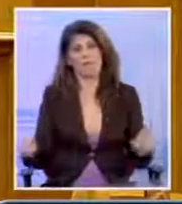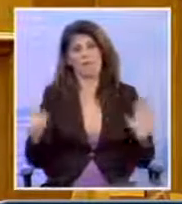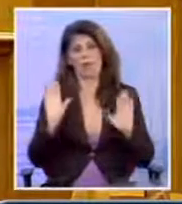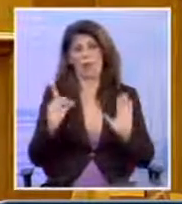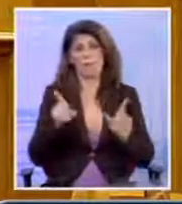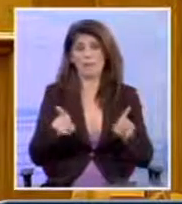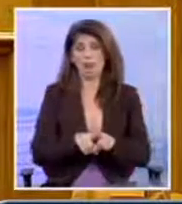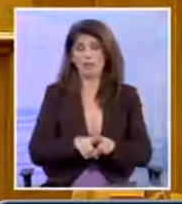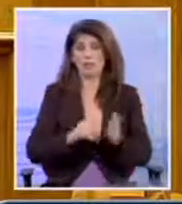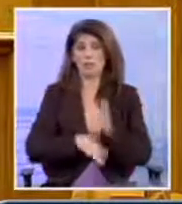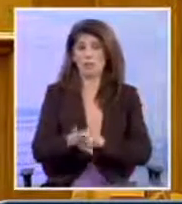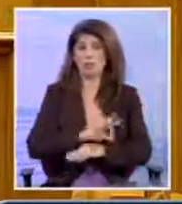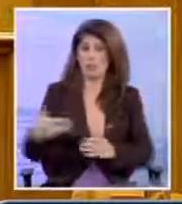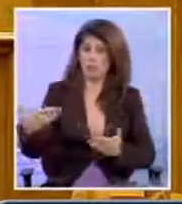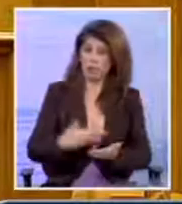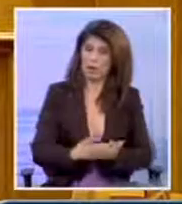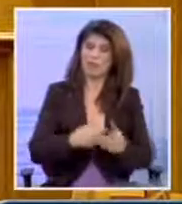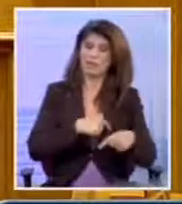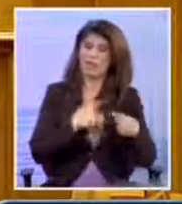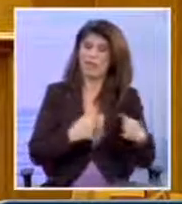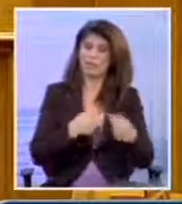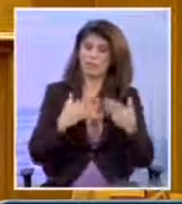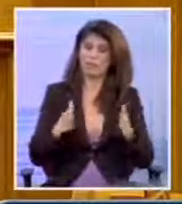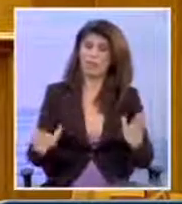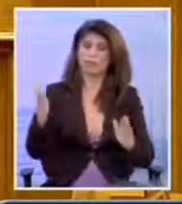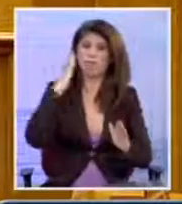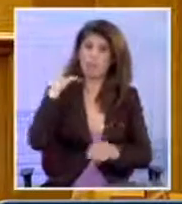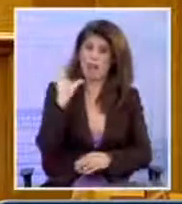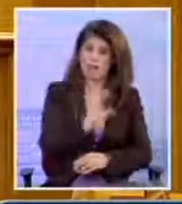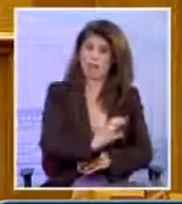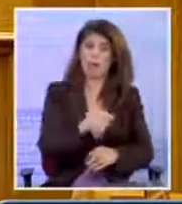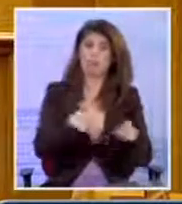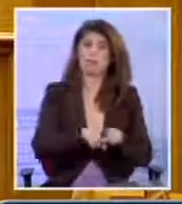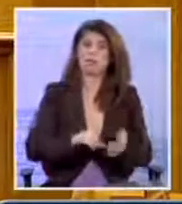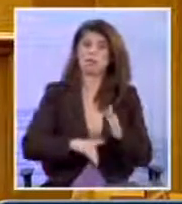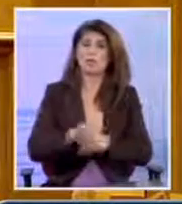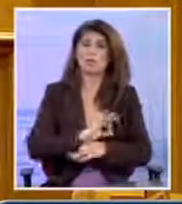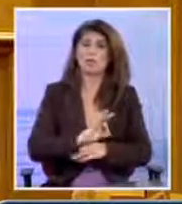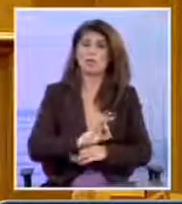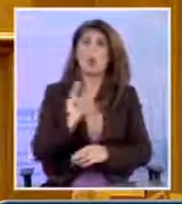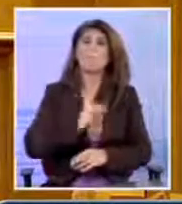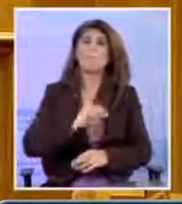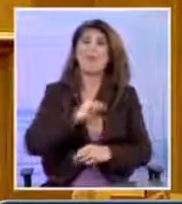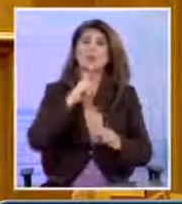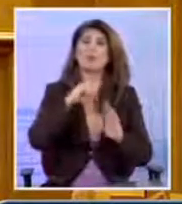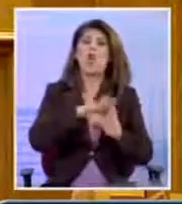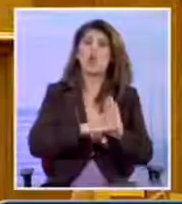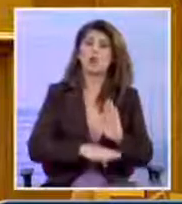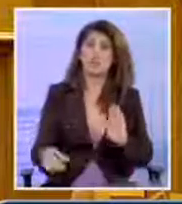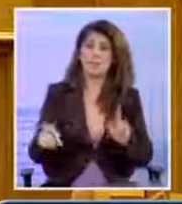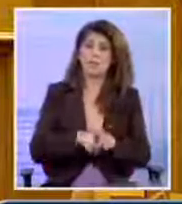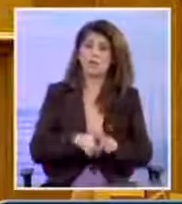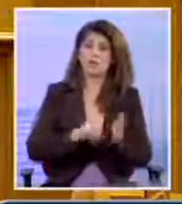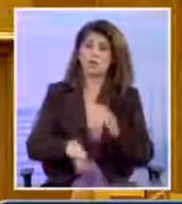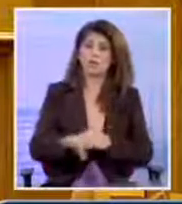με το νομοσχέδιο που έρχεται για την εθελοντική αποκάλυψη των κεφαλαίων, μαζί με το νομοσχέδιο για το περιουσιολόγιο, μαζί με το νομοσχέδιο